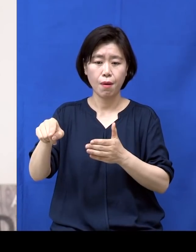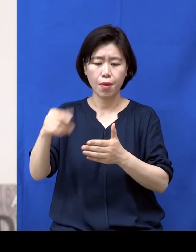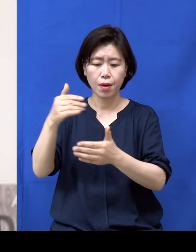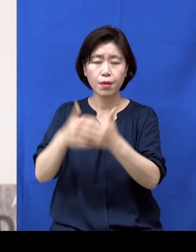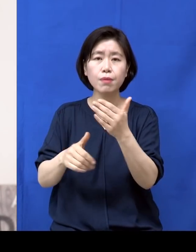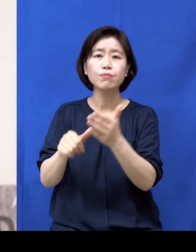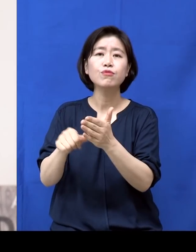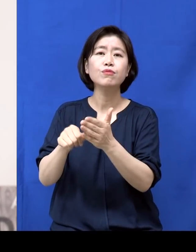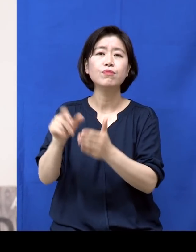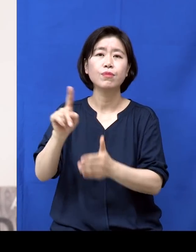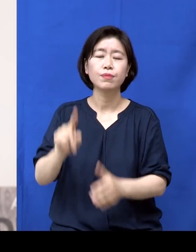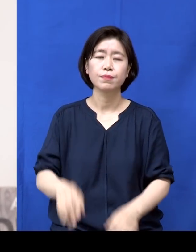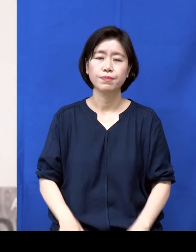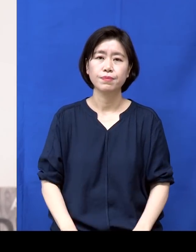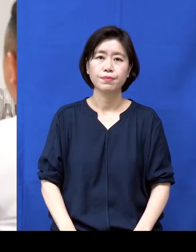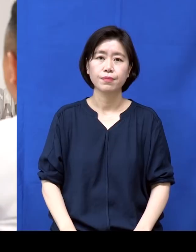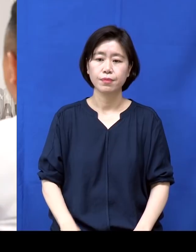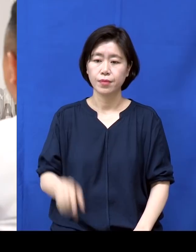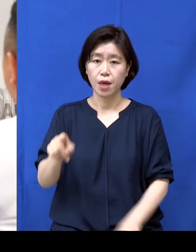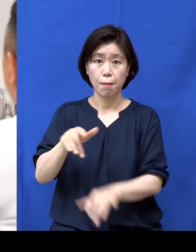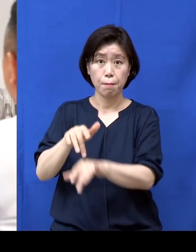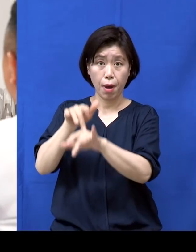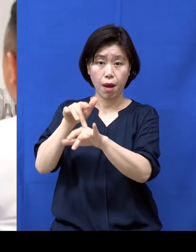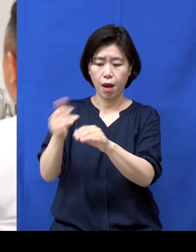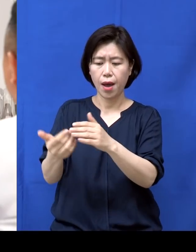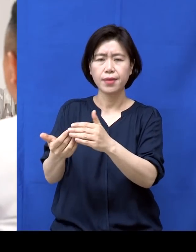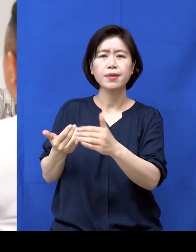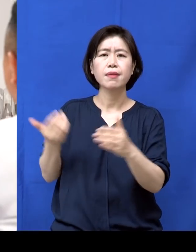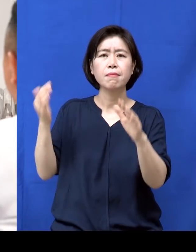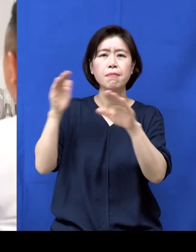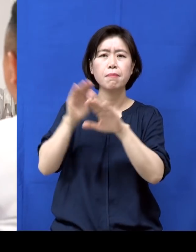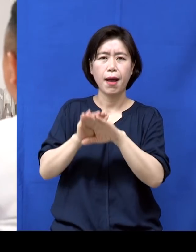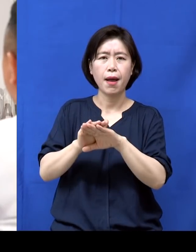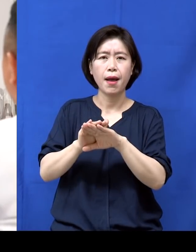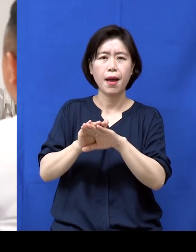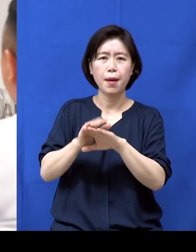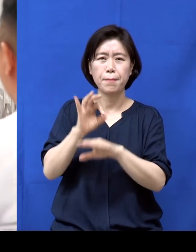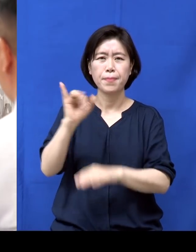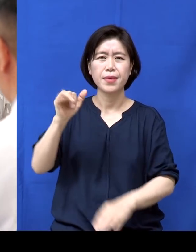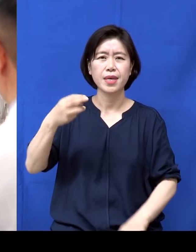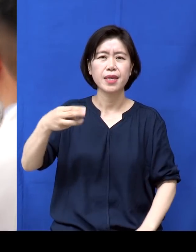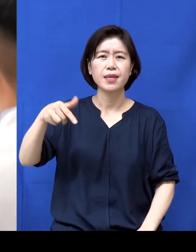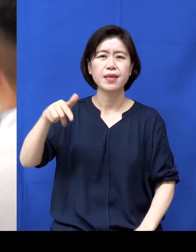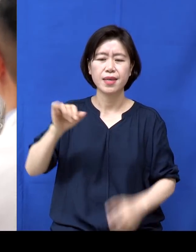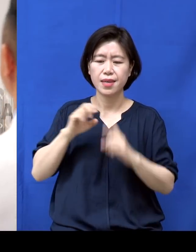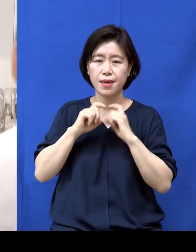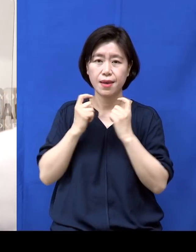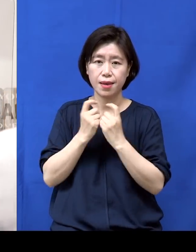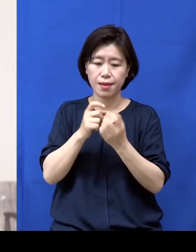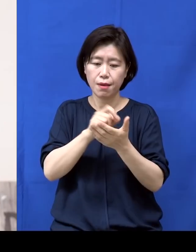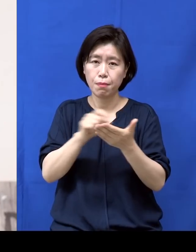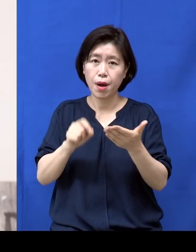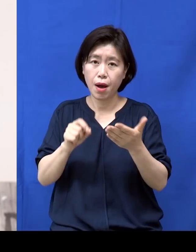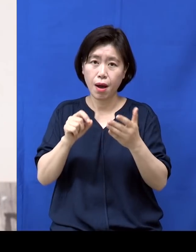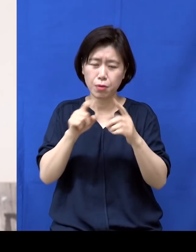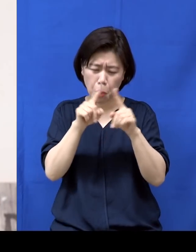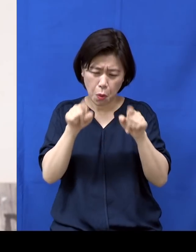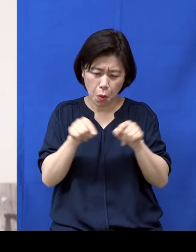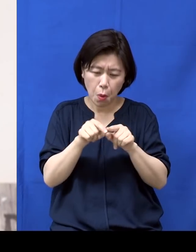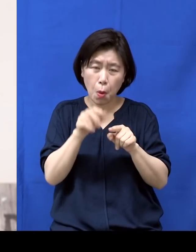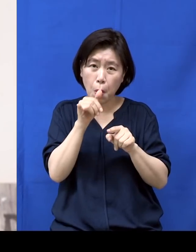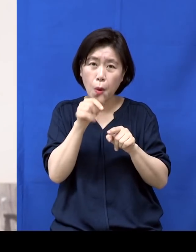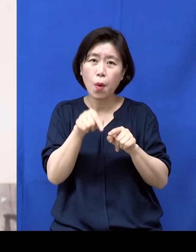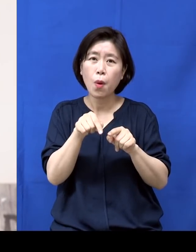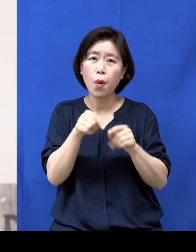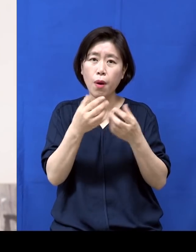실종되기 전날 밤에 썼던 그 쪽지 같은 일기가 있는데 거기에 쓰기를 저 나중에